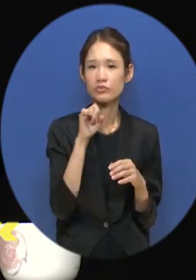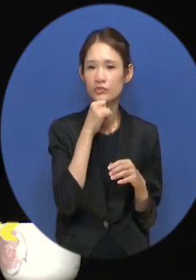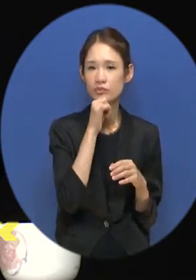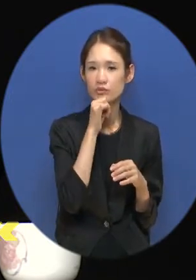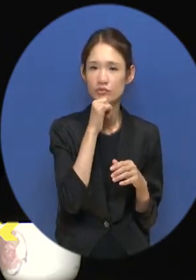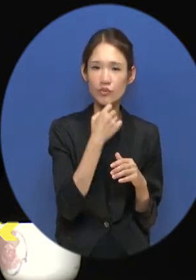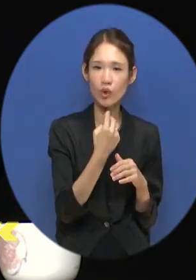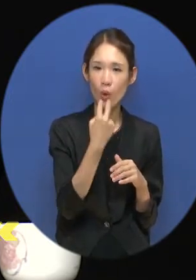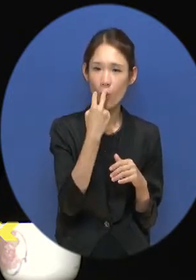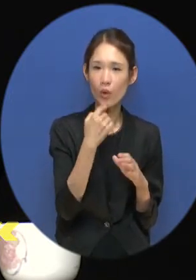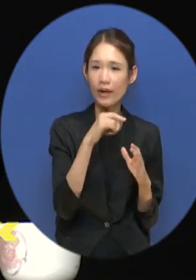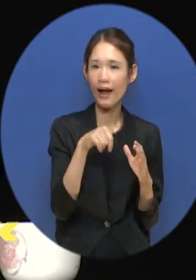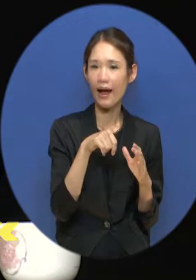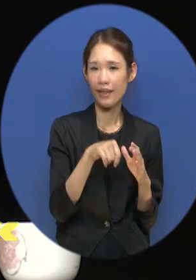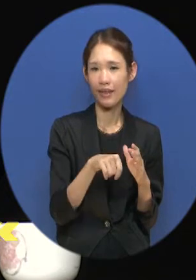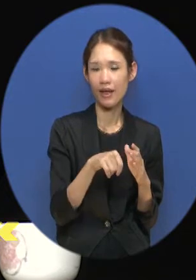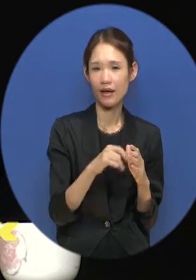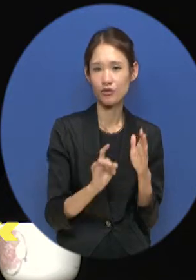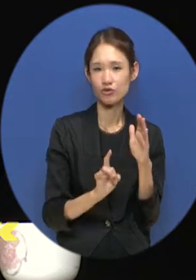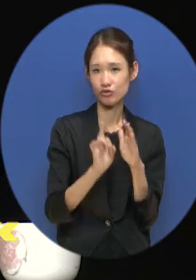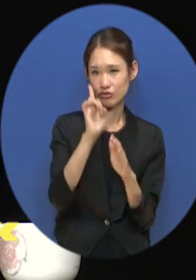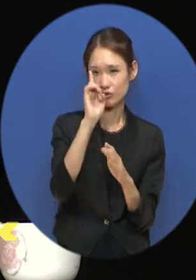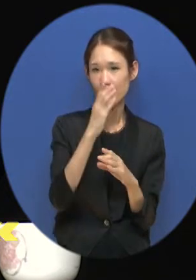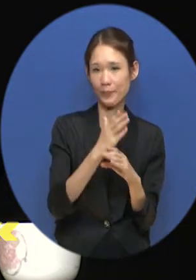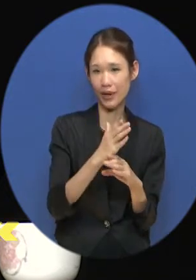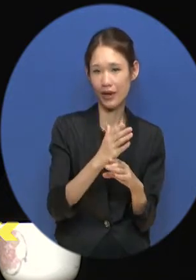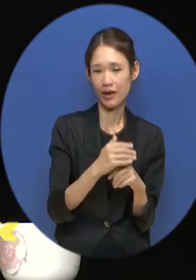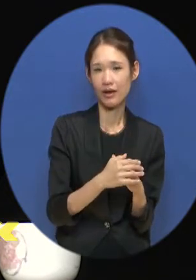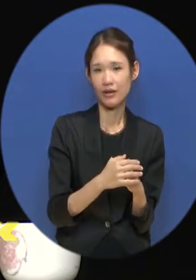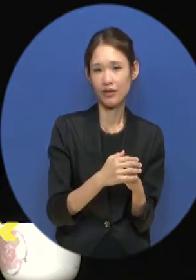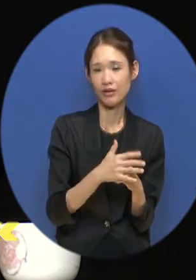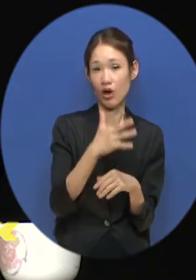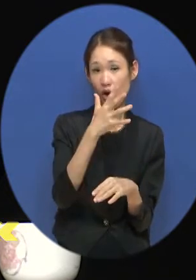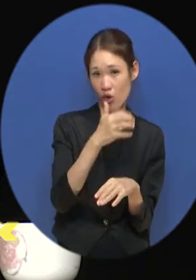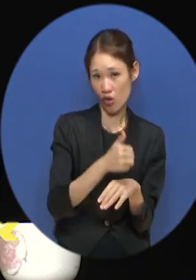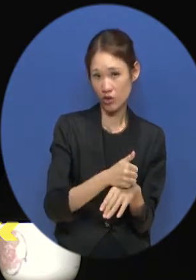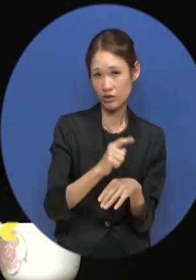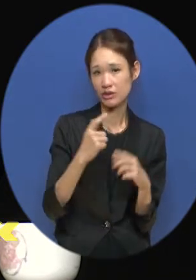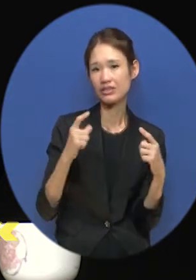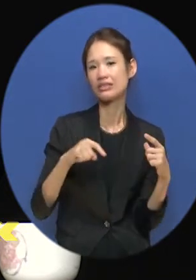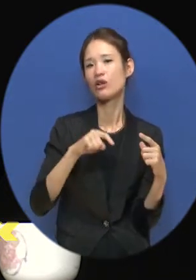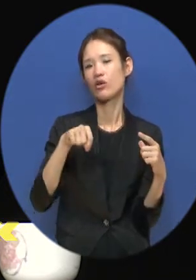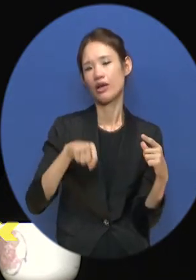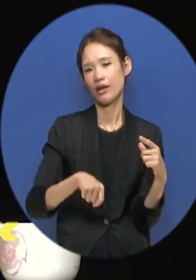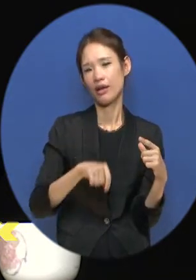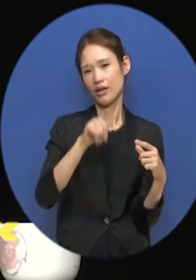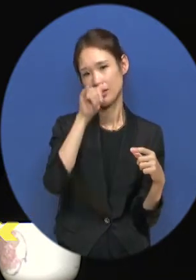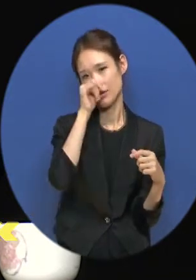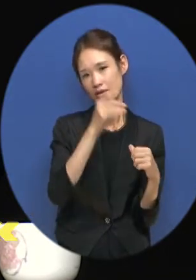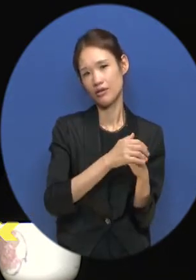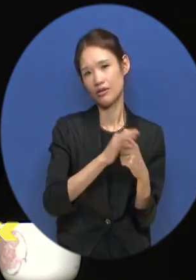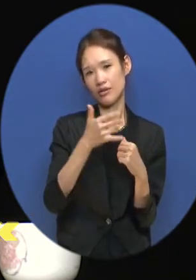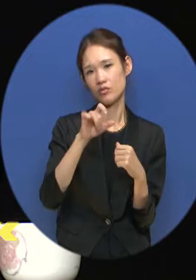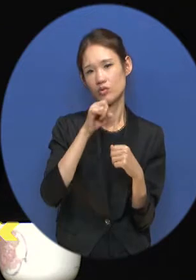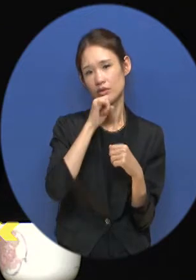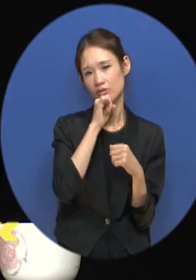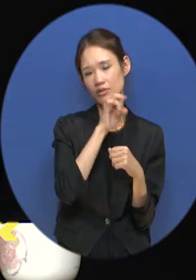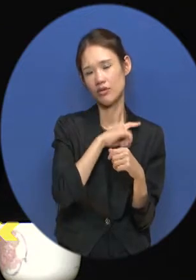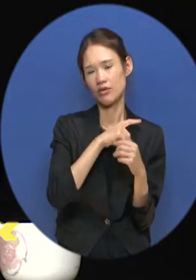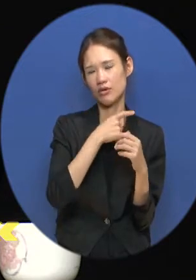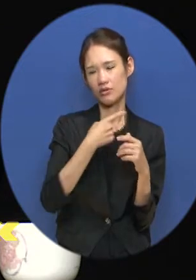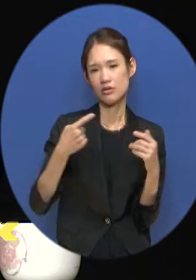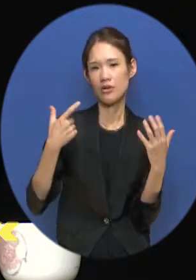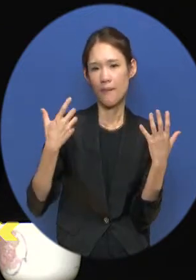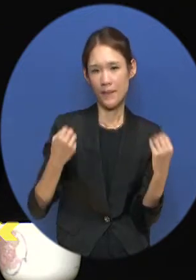농도가 우리가 공기 중으로 올라감으로 네. 인해서 결국에는 그 지역에 있어서의 라돈 농도가